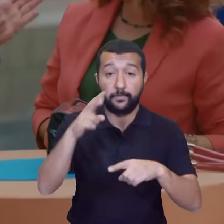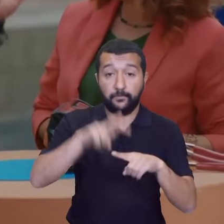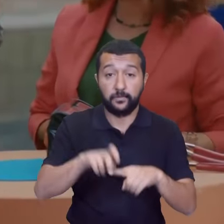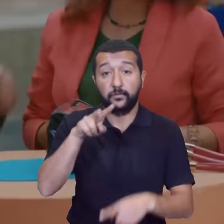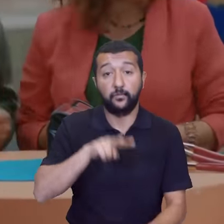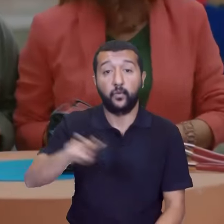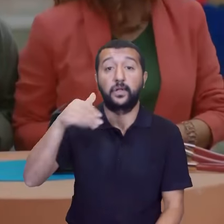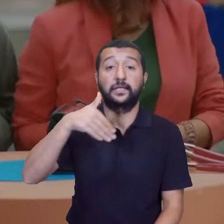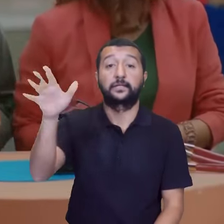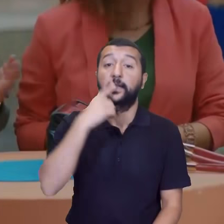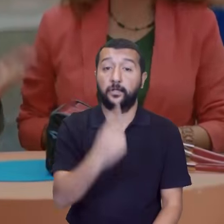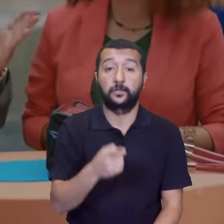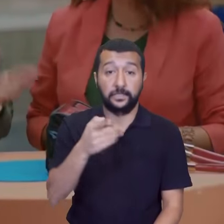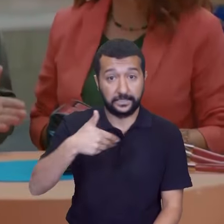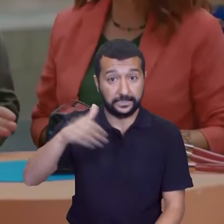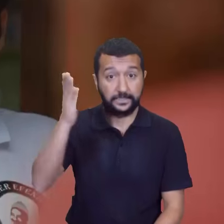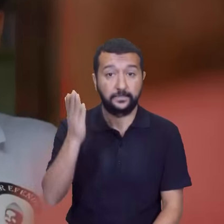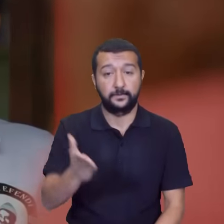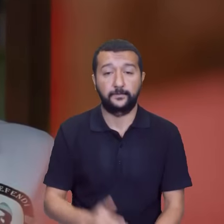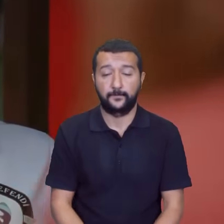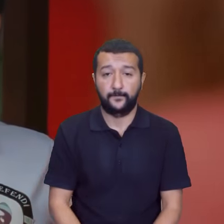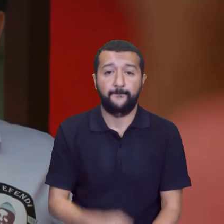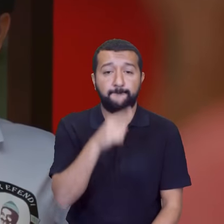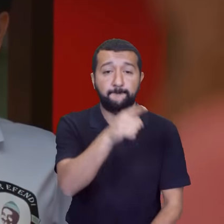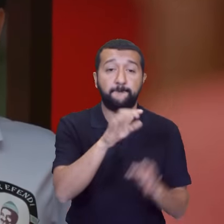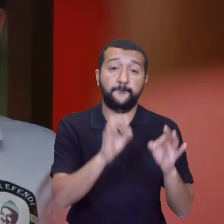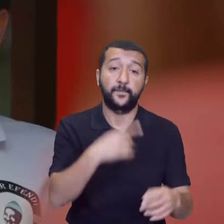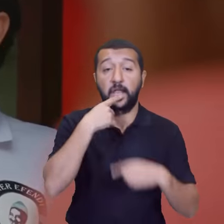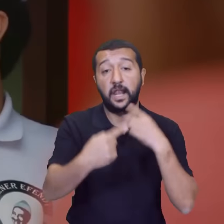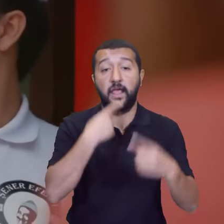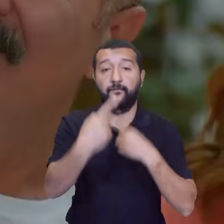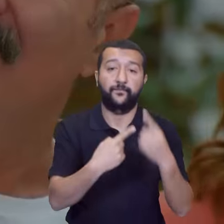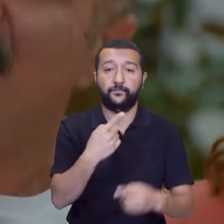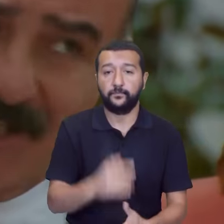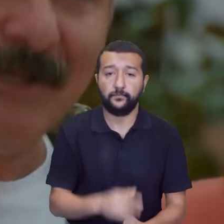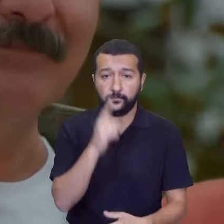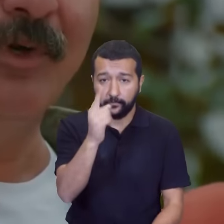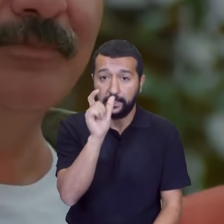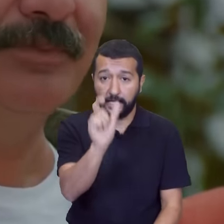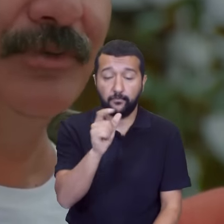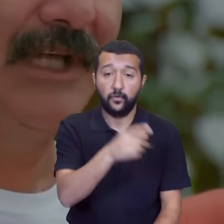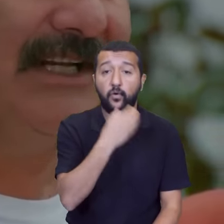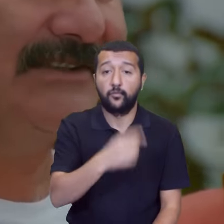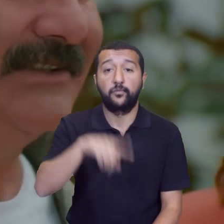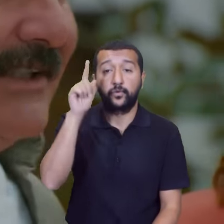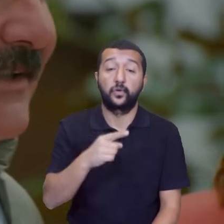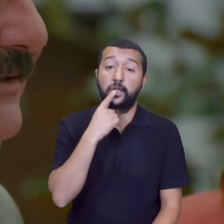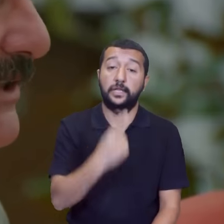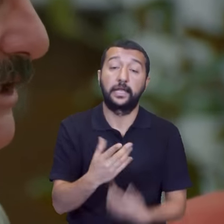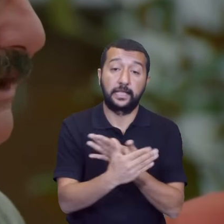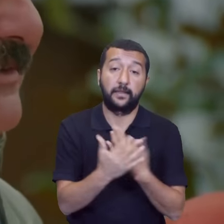bindi burada böyle gitti diyorum. Gitti ya. Siz orada bir lafa takılıyorsunuz yani. Bir kelebeğin bile ömrü bir gün